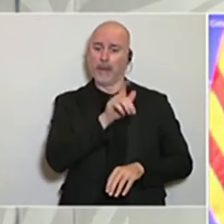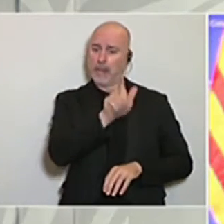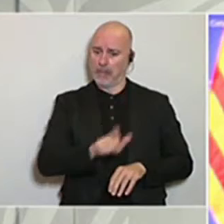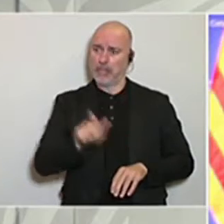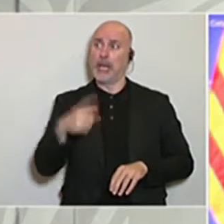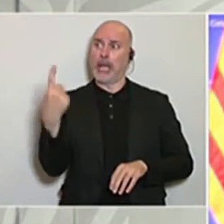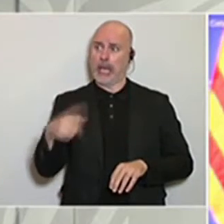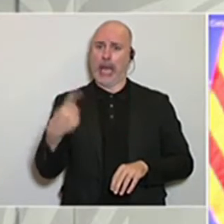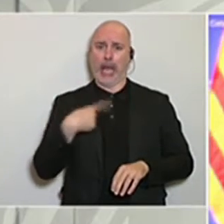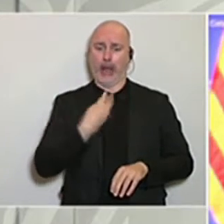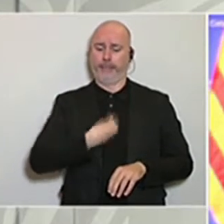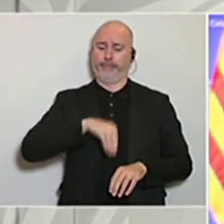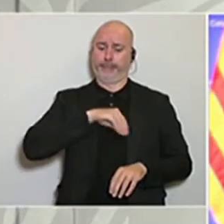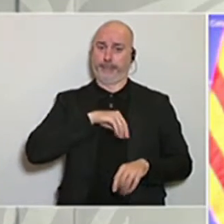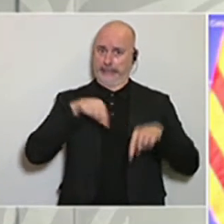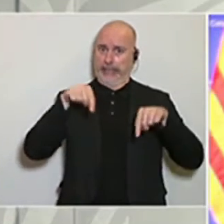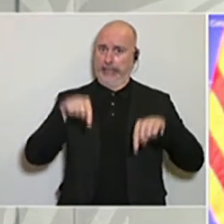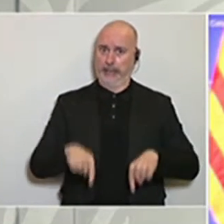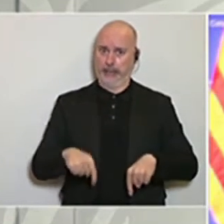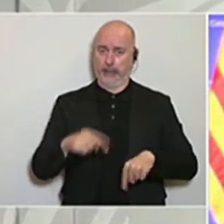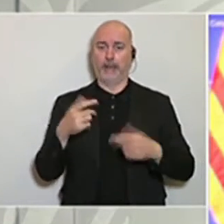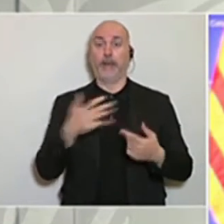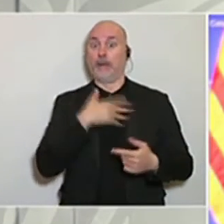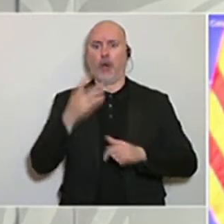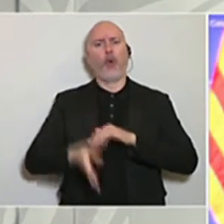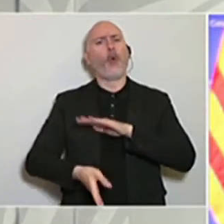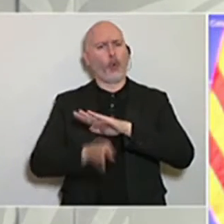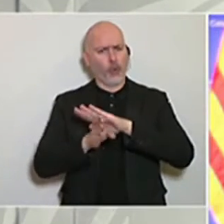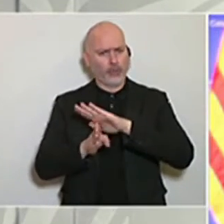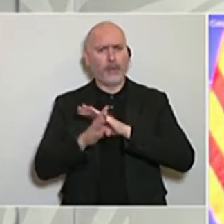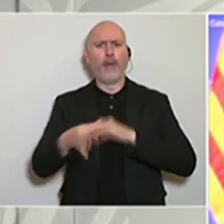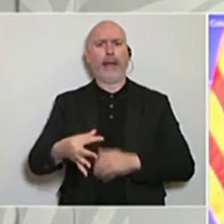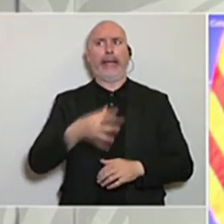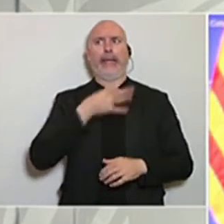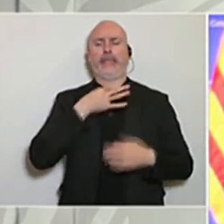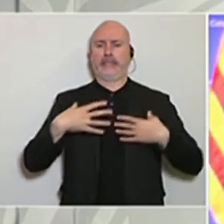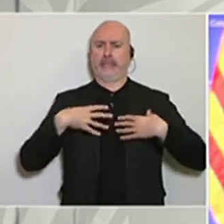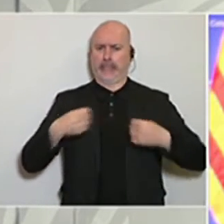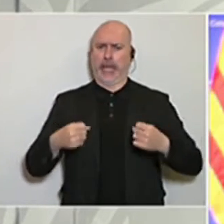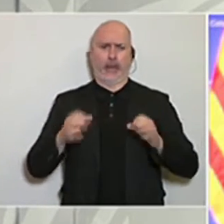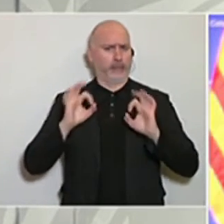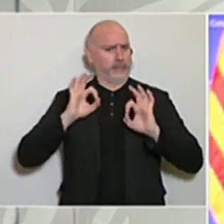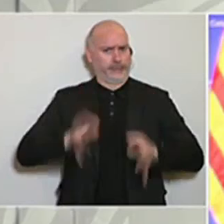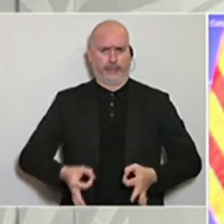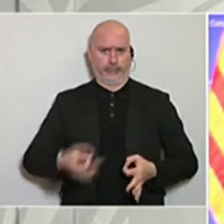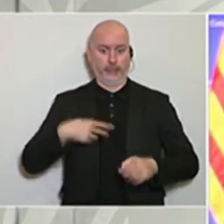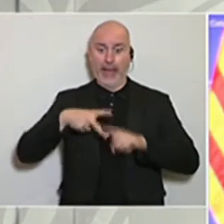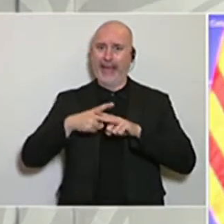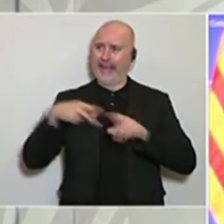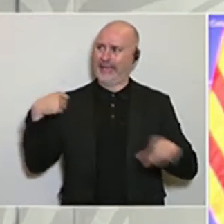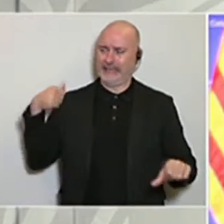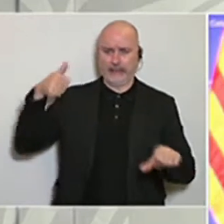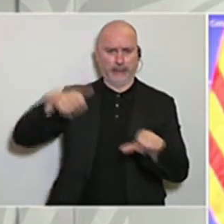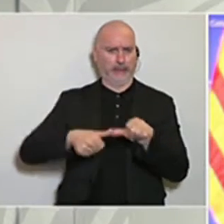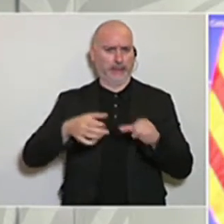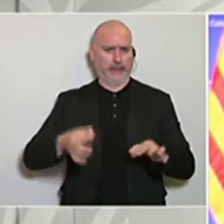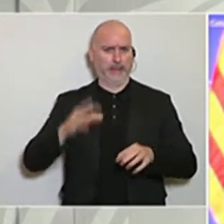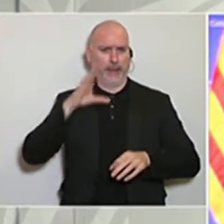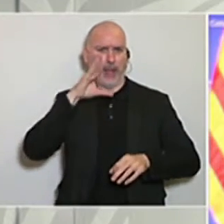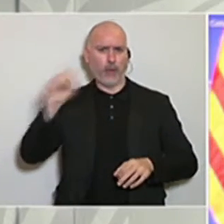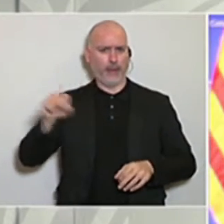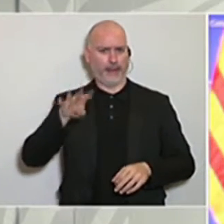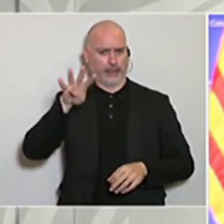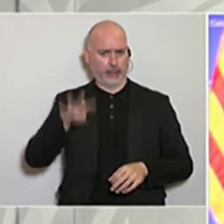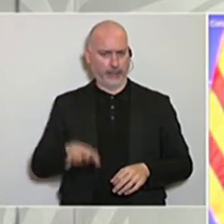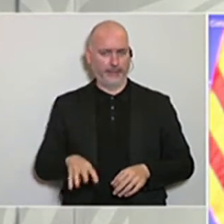vida a casa nostra i, per tant, cal seguir abordant aquesta crisi sanitària amb les eines que ho estem fent des del Govern de Catalunya. En aquest